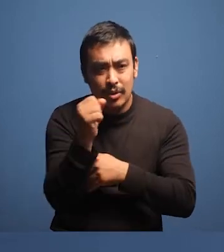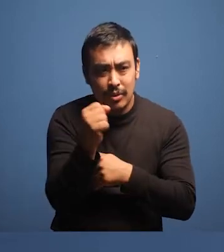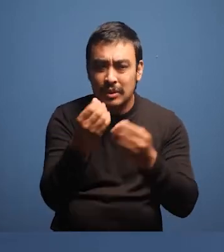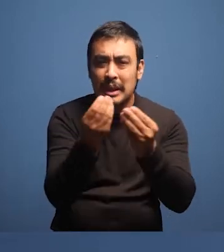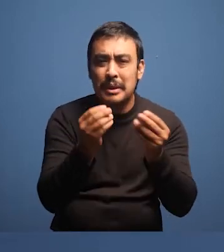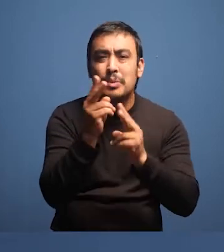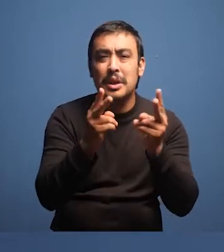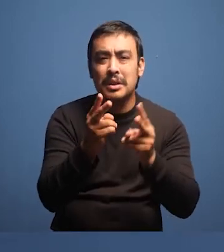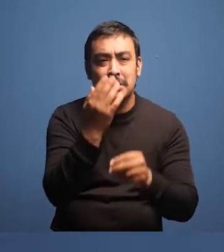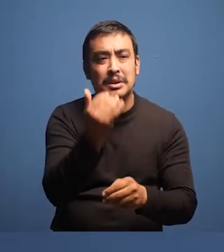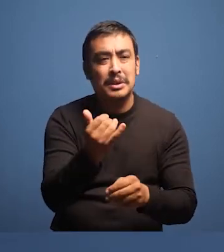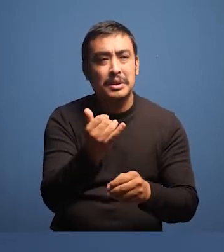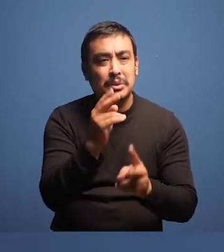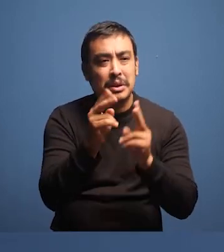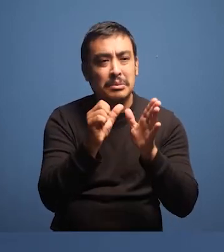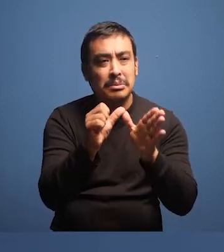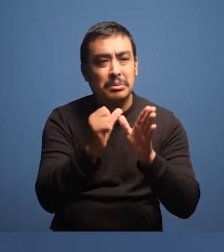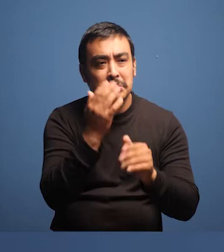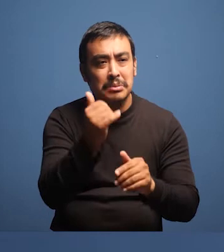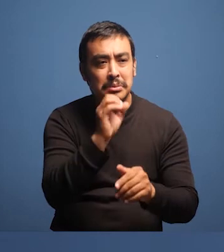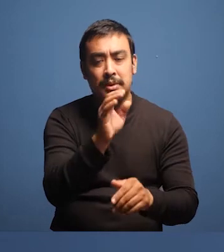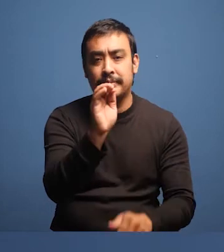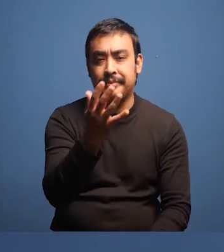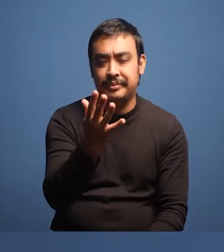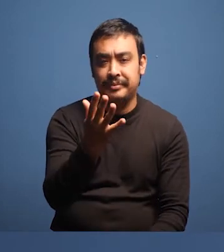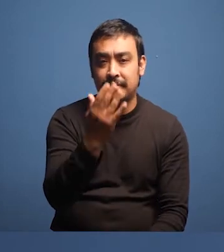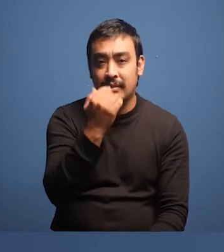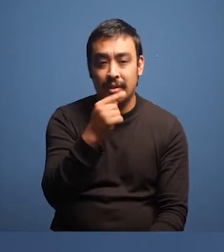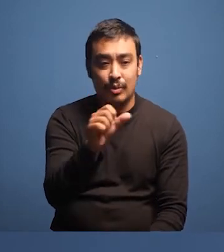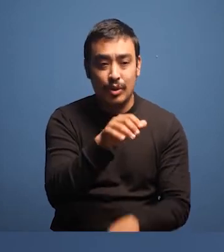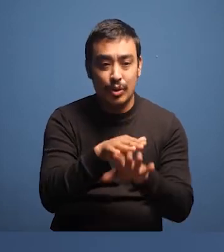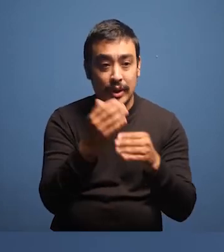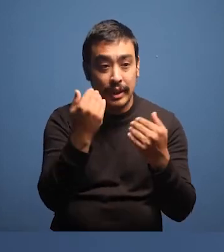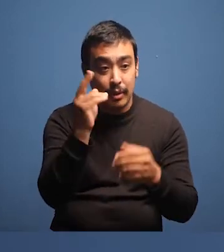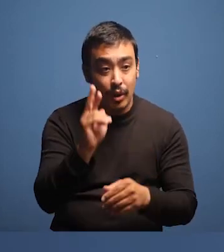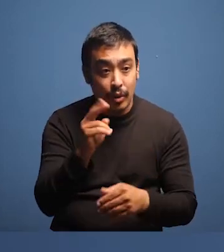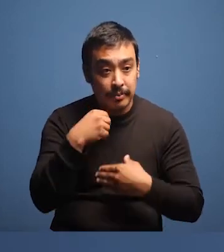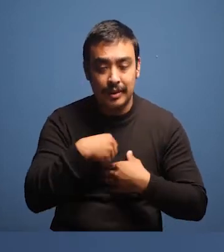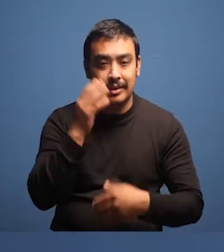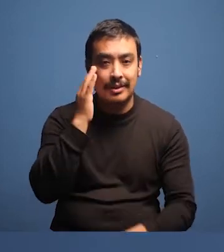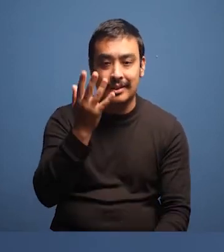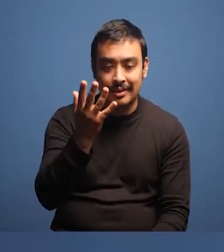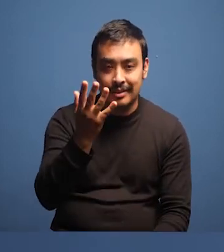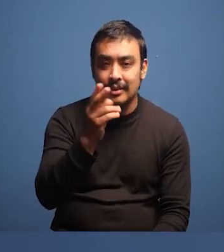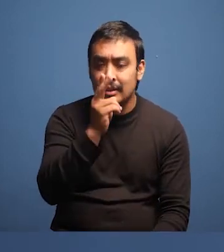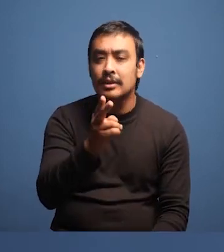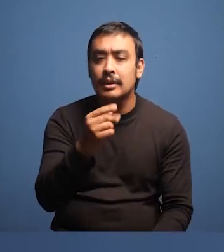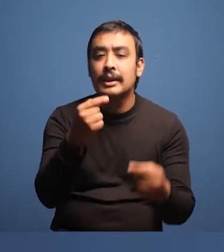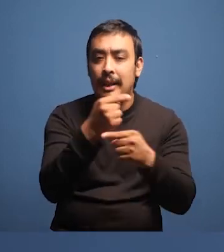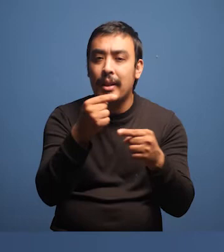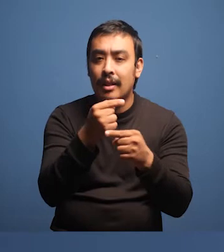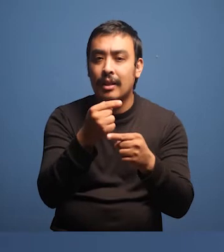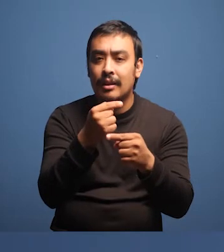हो यसले त किन ओभर रियाक्ट गरिरह भनेर हामीले कसैलाई भन्न पनि सक्दैनौँ किनभने उनीहरूलाई के भइरहेको छ वी डोन्ट नो होइन अब हामीले सिम्पली एक्जाम्पल लिने हो